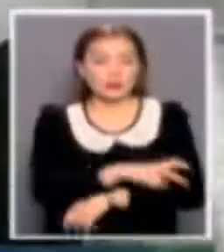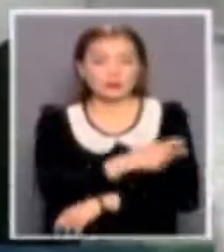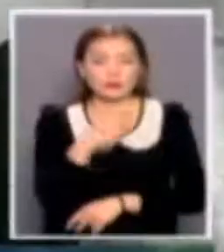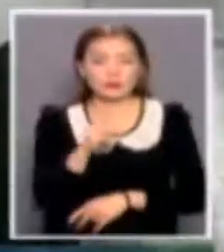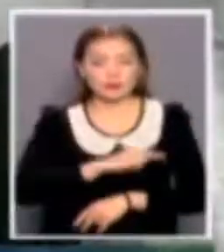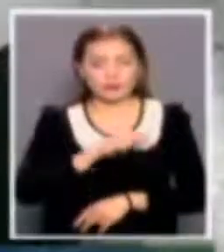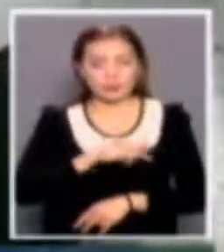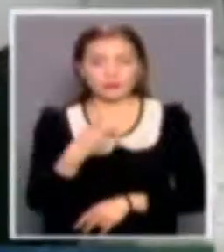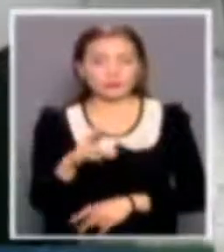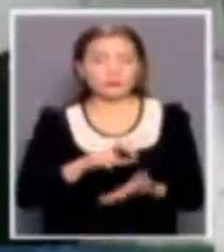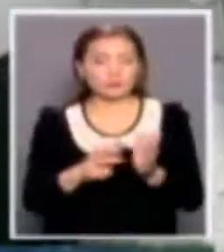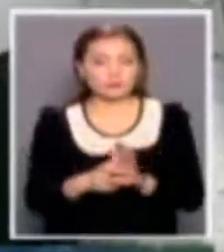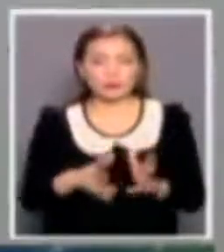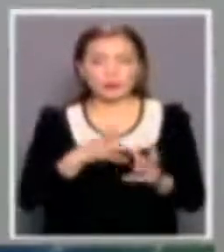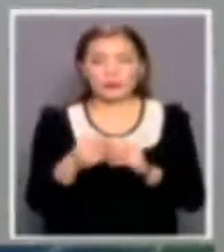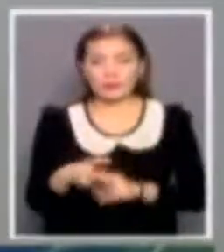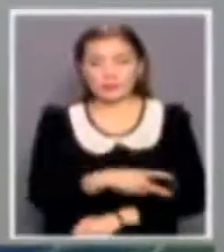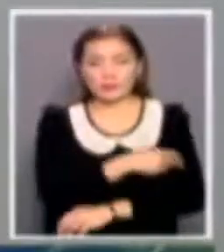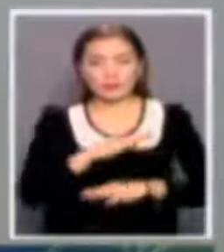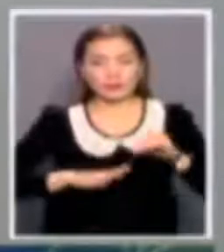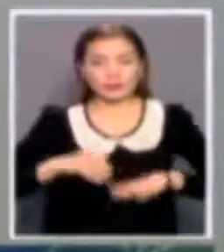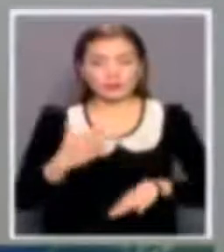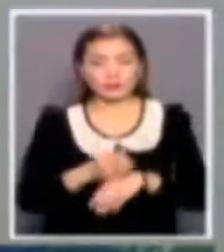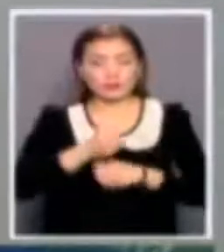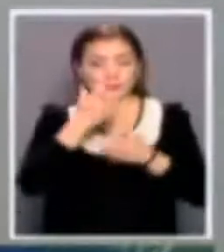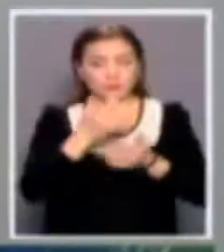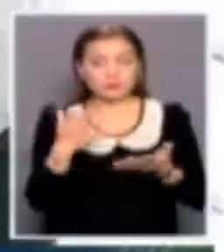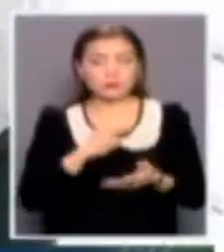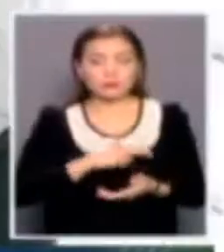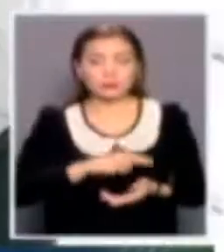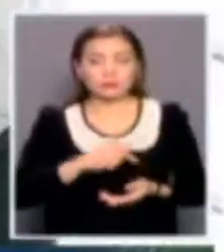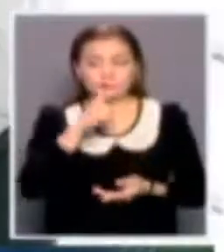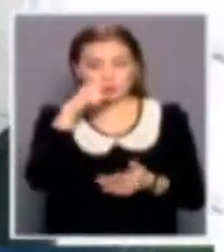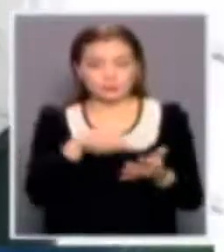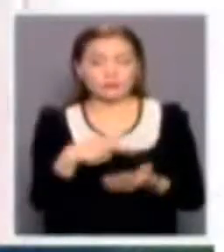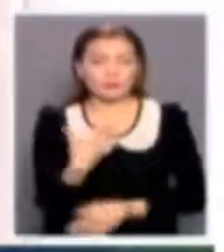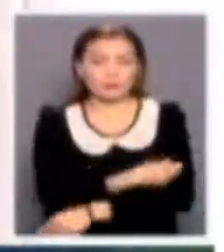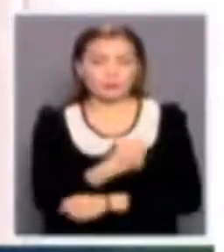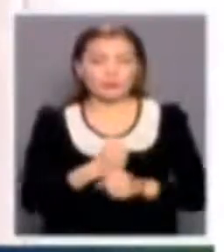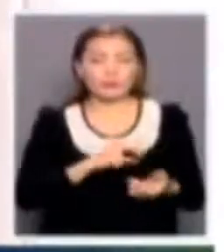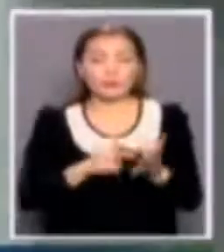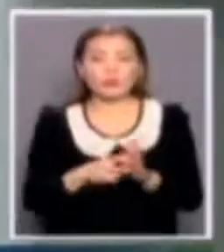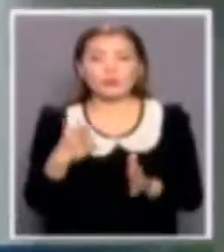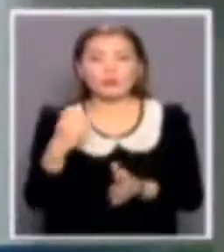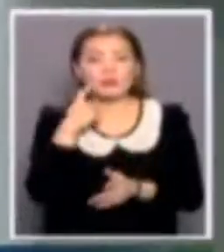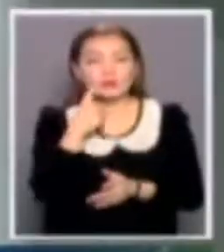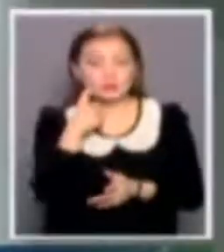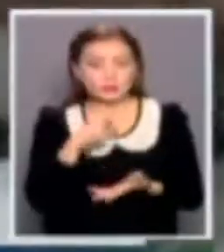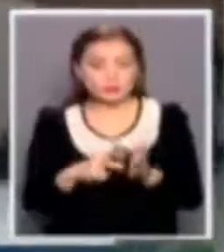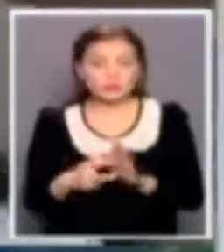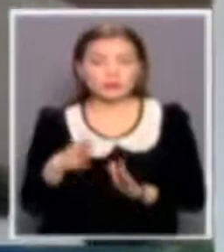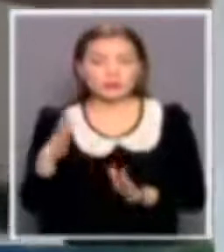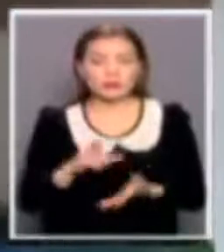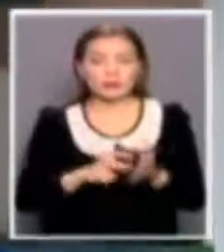будет работать 3 кабинета общей врачебной практики, дневной стационар, прививочный и процедурный кабинет, стоматологический